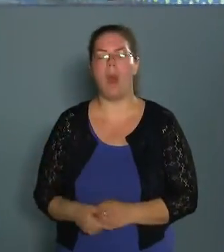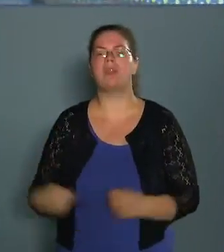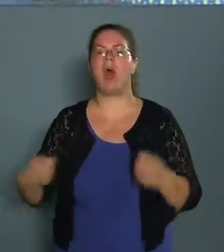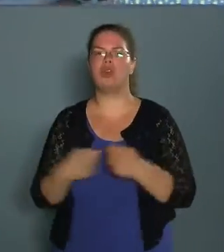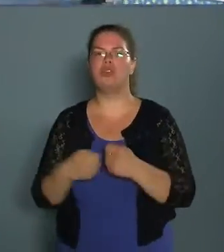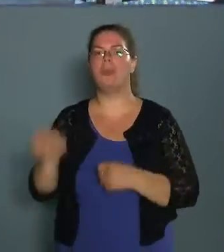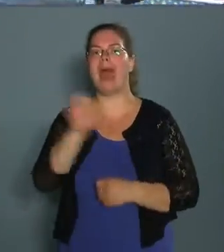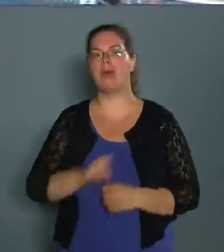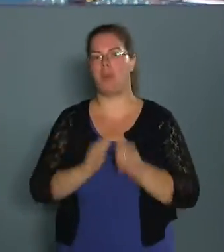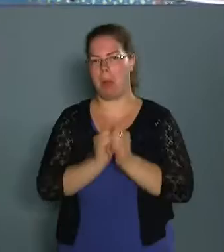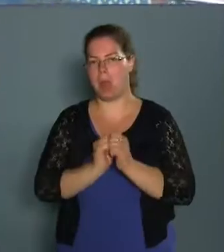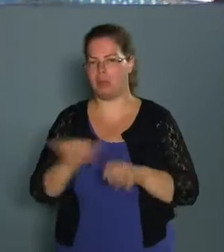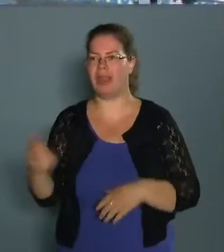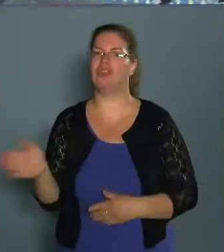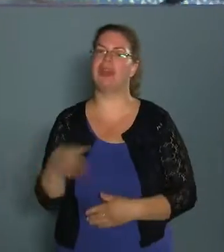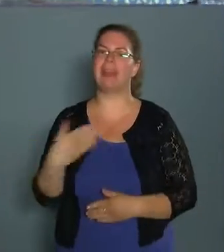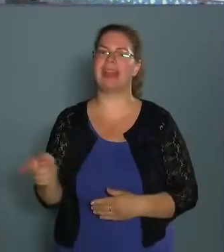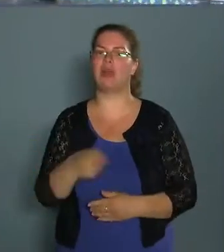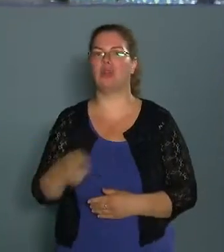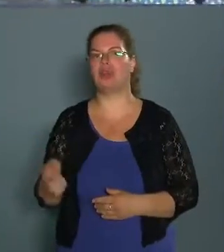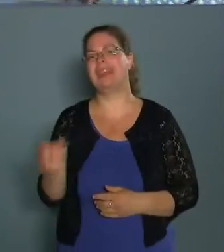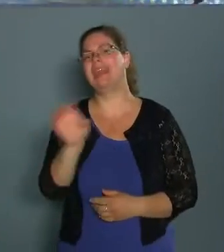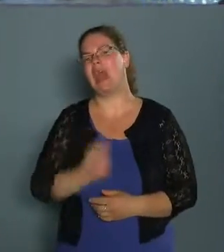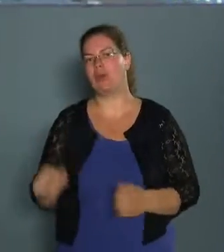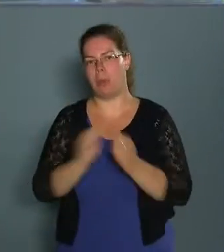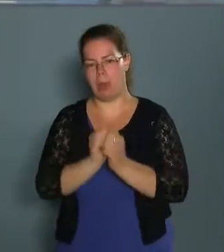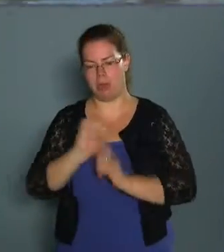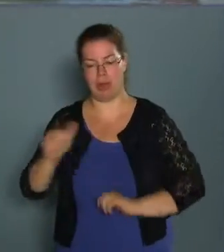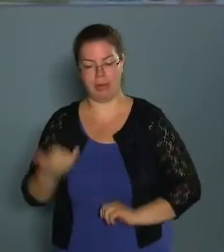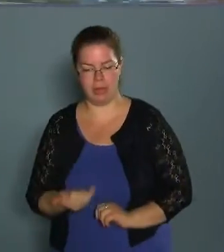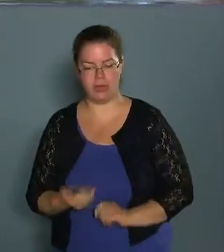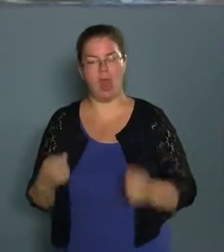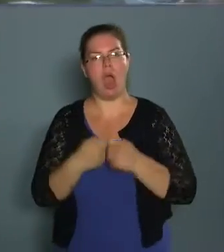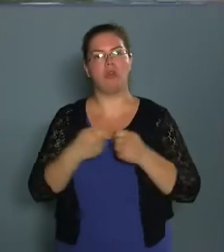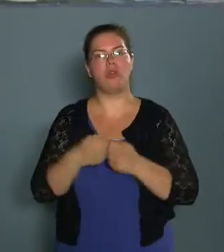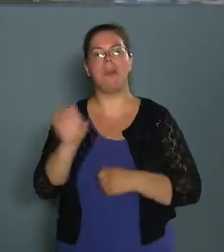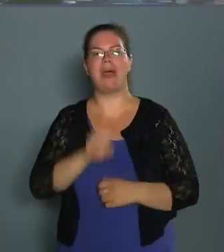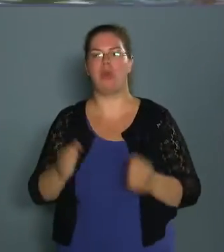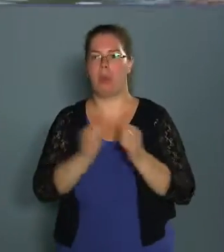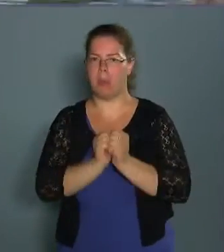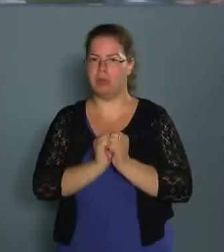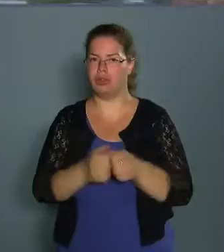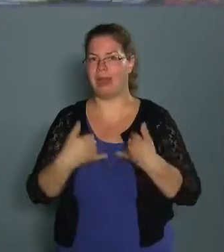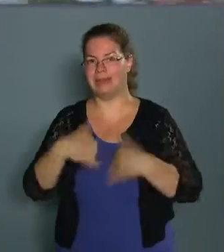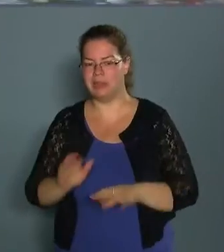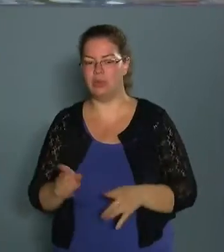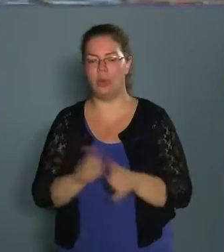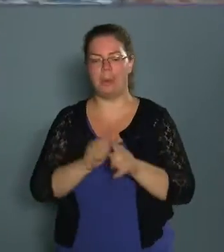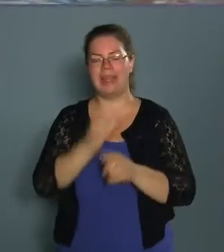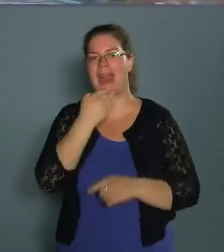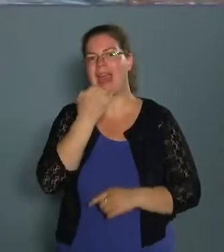Európa bajnokságot, illetve a nemzetek közötti Európa bajnokságot is, és a Klub Európa bajnokságon indultunk, mint